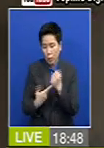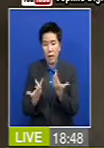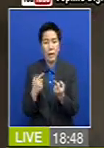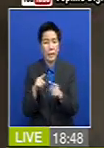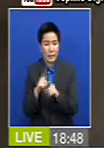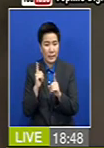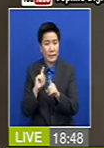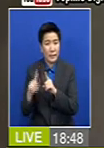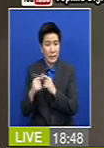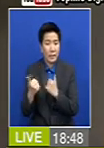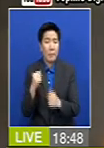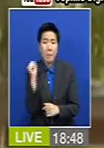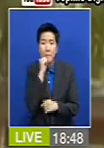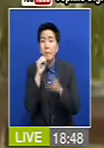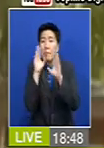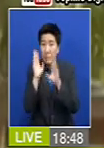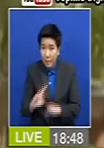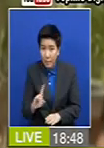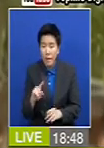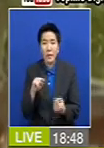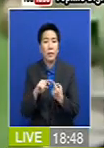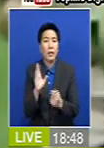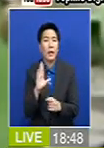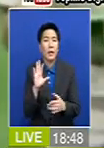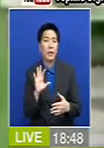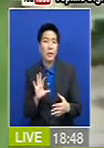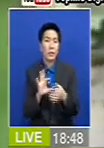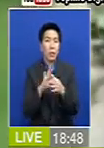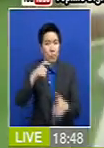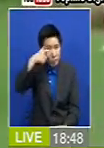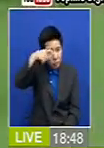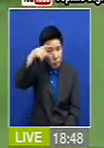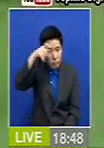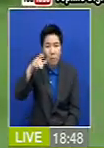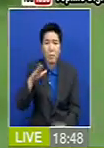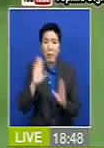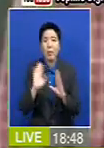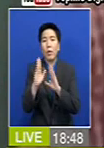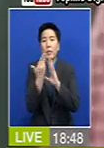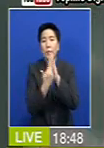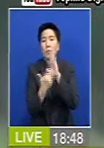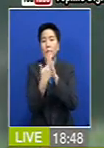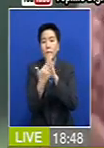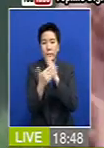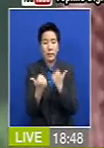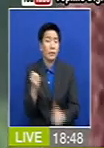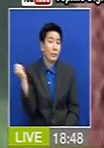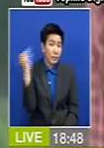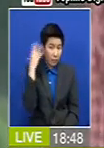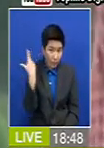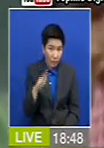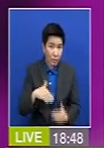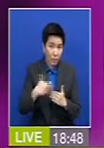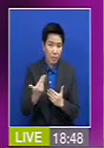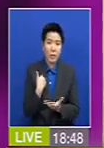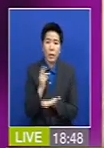มวค่ะส่วนใหญ่แล้วแนวเพลงที่แต่งเนี่ยก็จะเป็นแนวเพลงที่เกี่ยวกับลูกทุ่งอีสานซะเป็นส่วนใหญ่ค่ะนอกจากเพลงจะโด่งดังแล้วนะคะท่านยัง